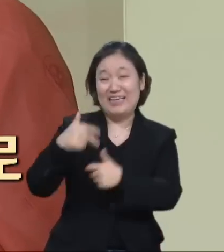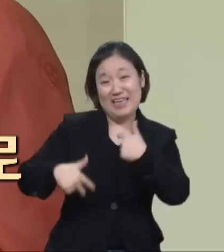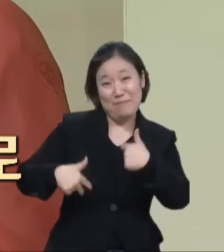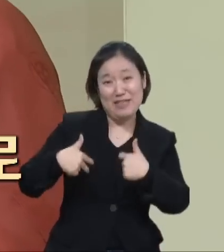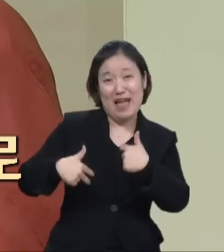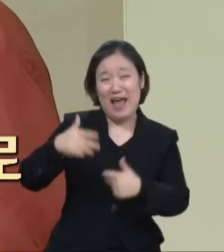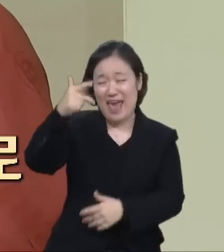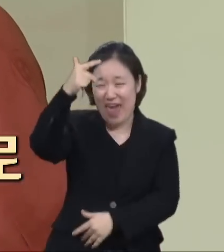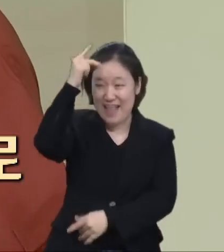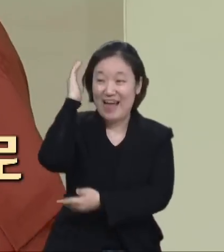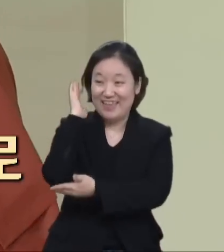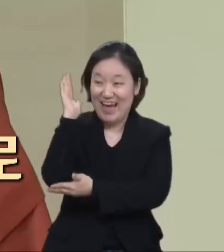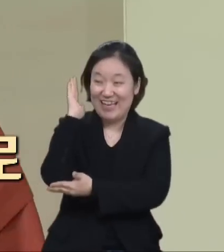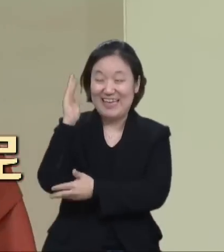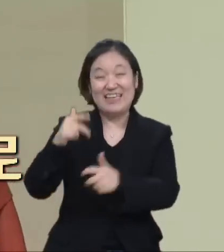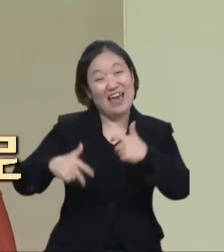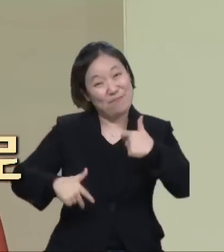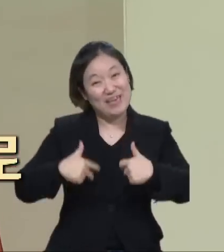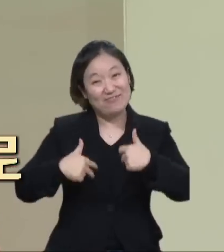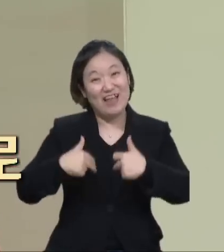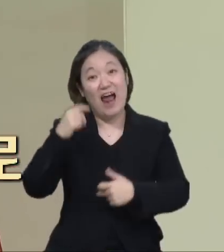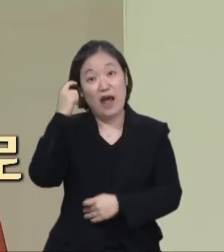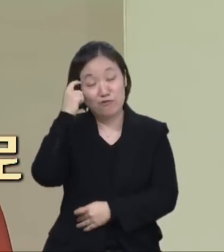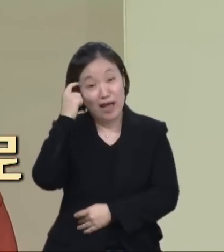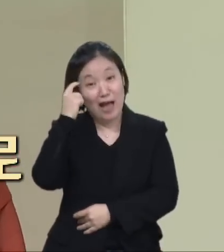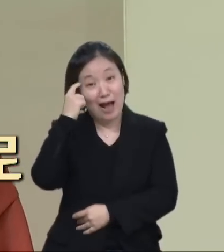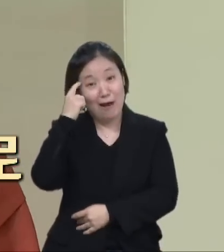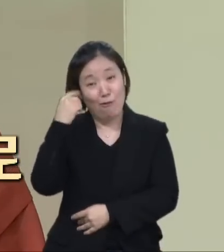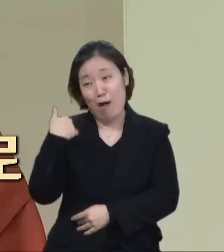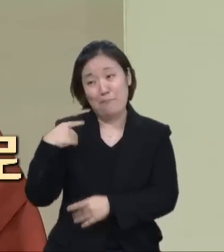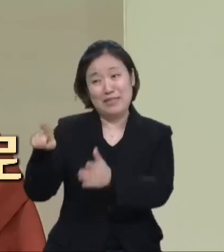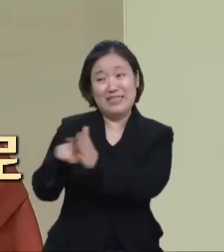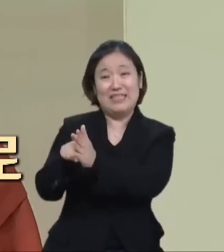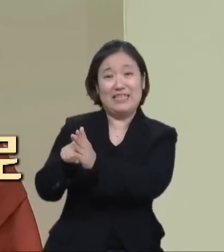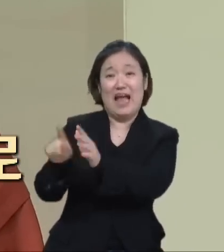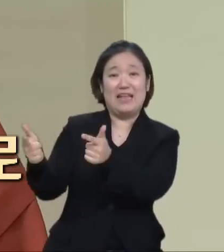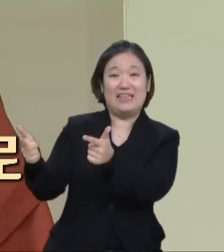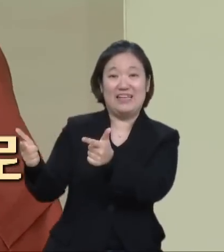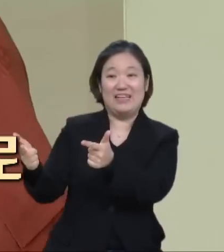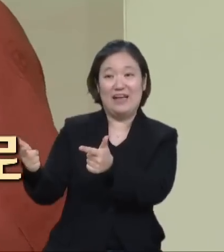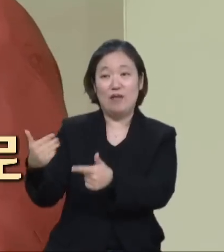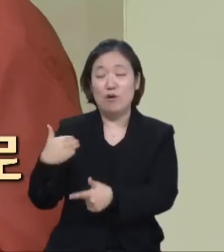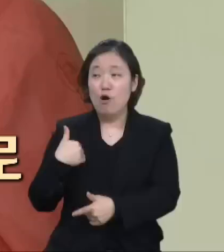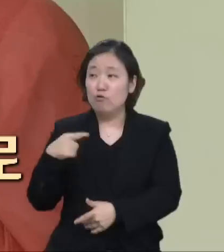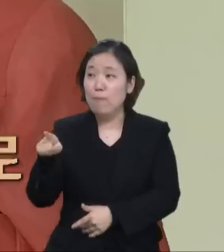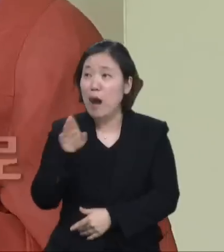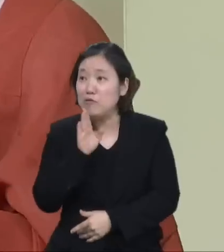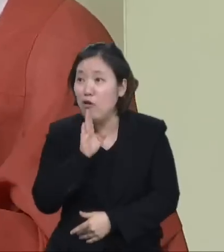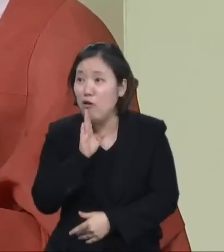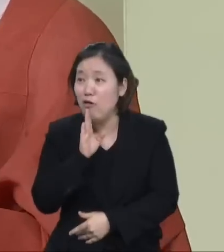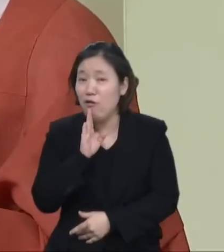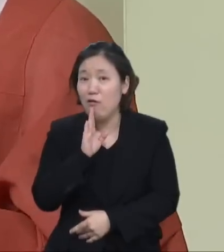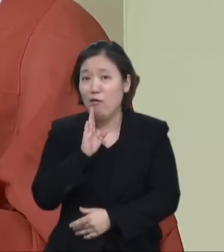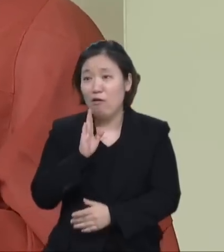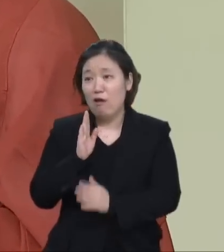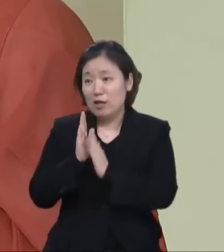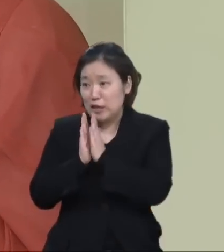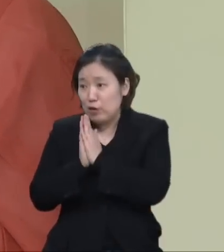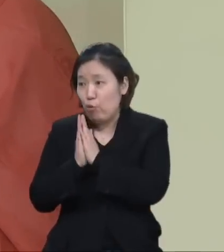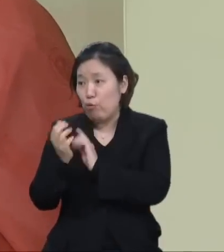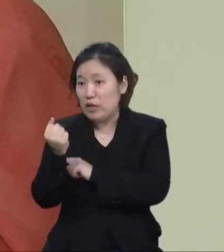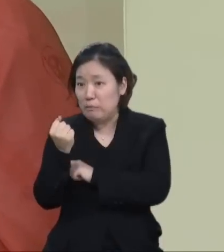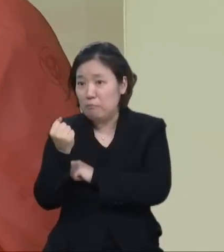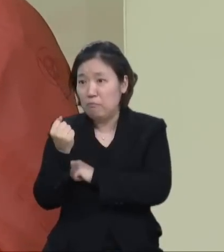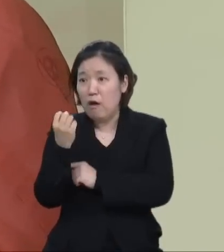이야기 듣는 기분으로 이야기를 들었지만 이렇게 과연 진짜 과연 그런 기도의 힘이 있을까